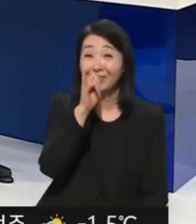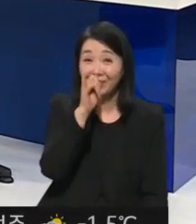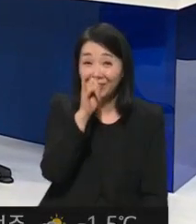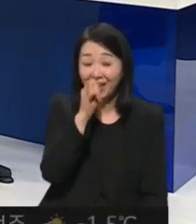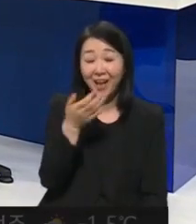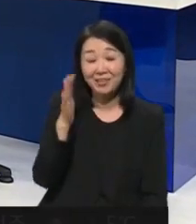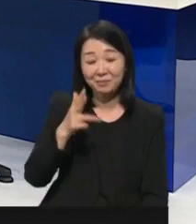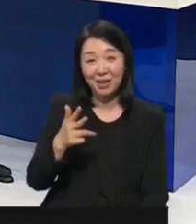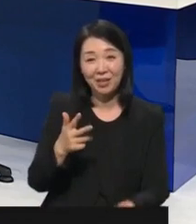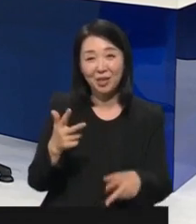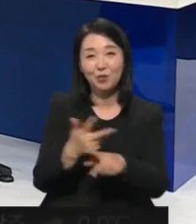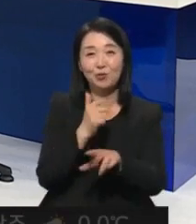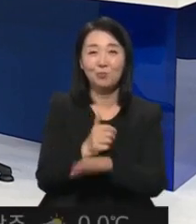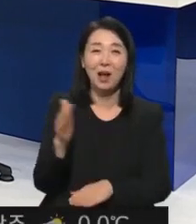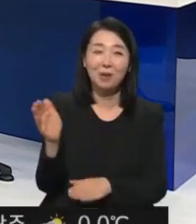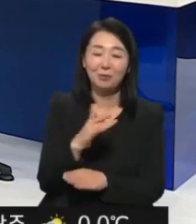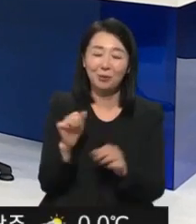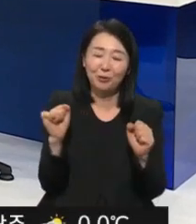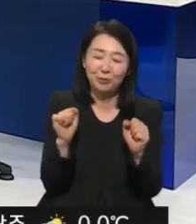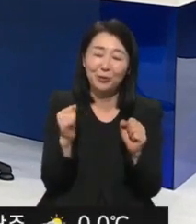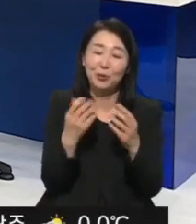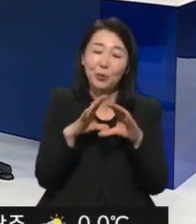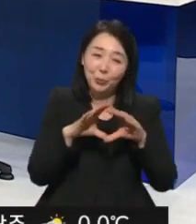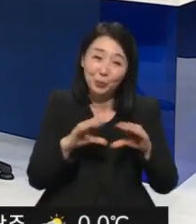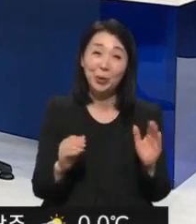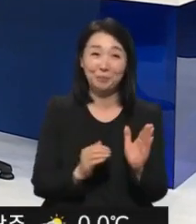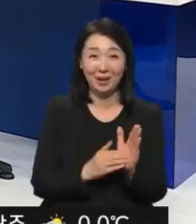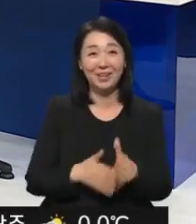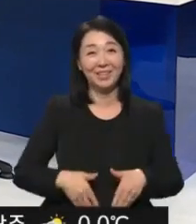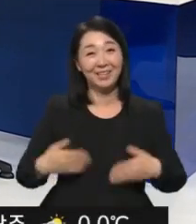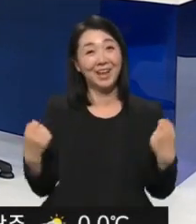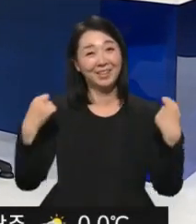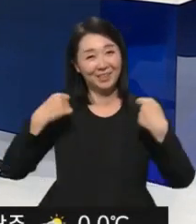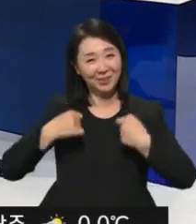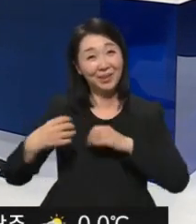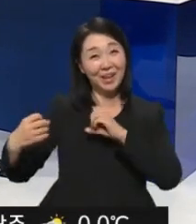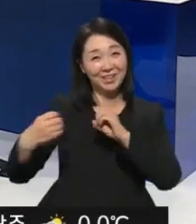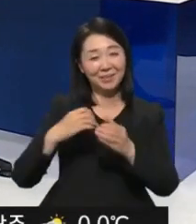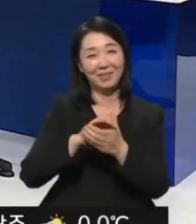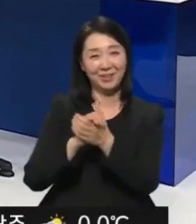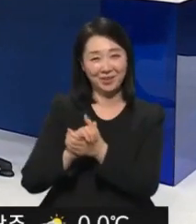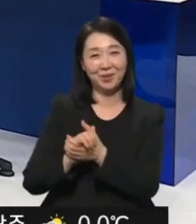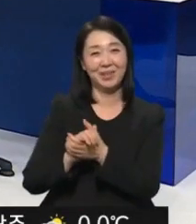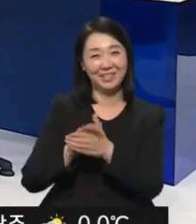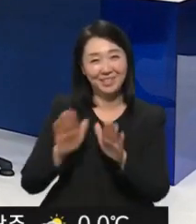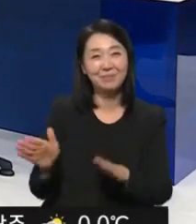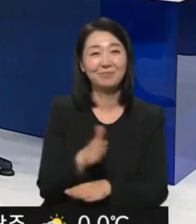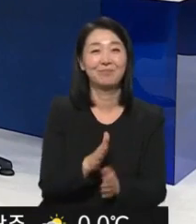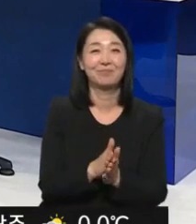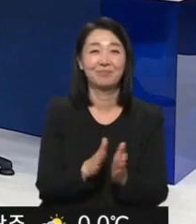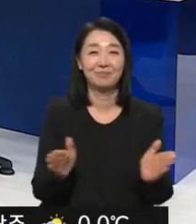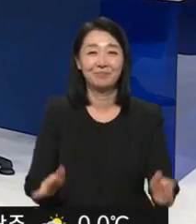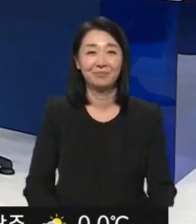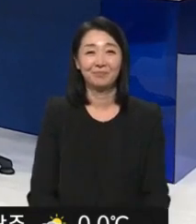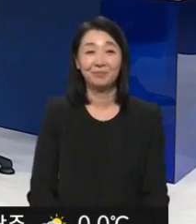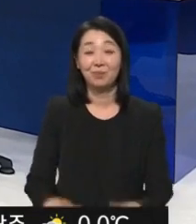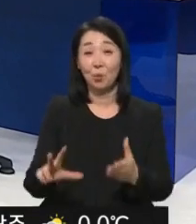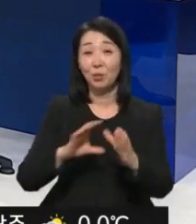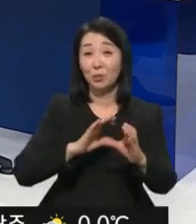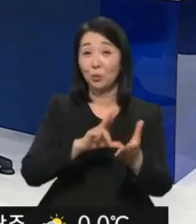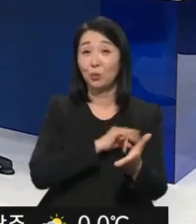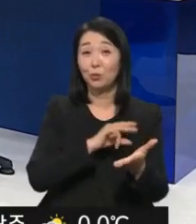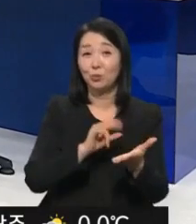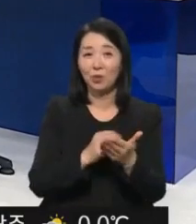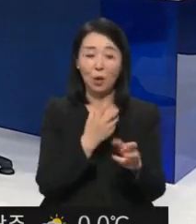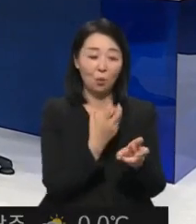그래도 주말부터는 추위가 좀 풀린다고 하니까요. 따뜻하게 입으시고 응답하라 다정회 시작하겠습니다. 네, 오늘의 소통